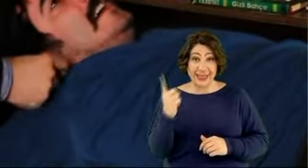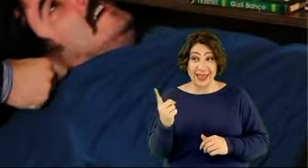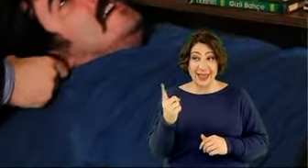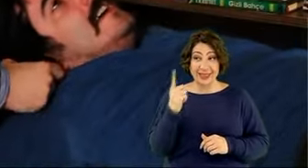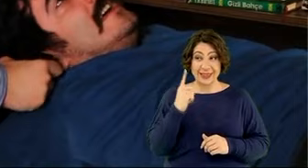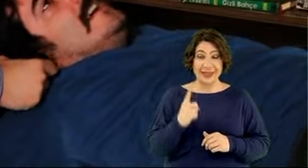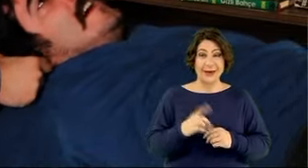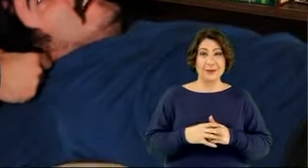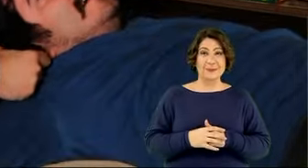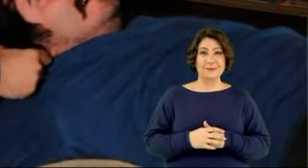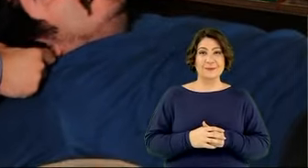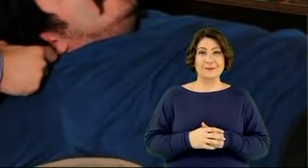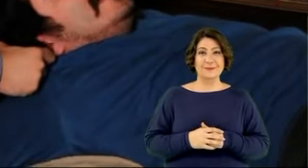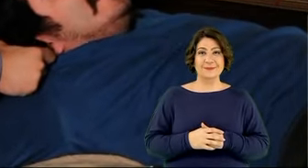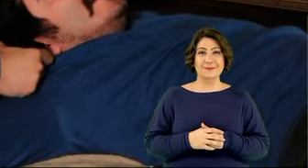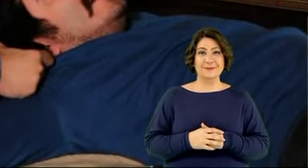dinle.